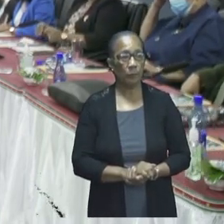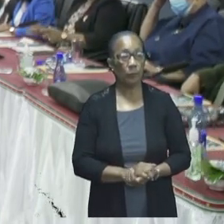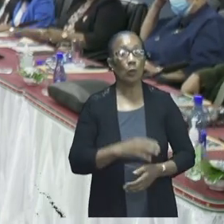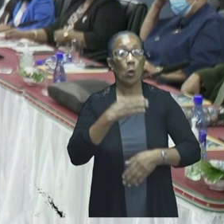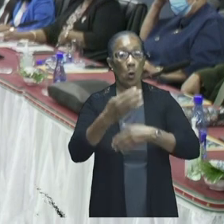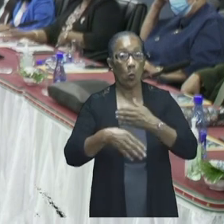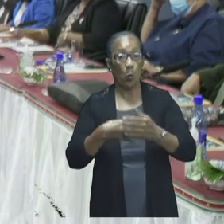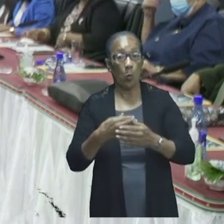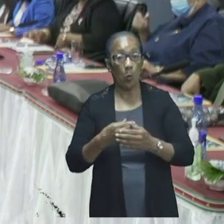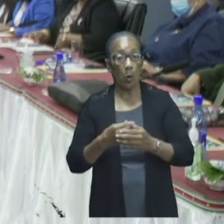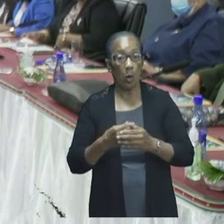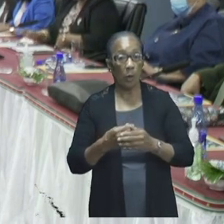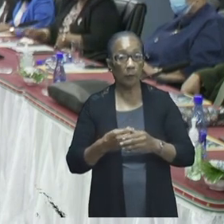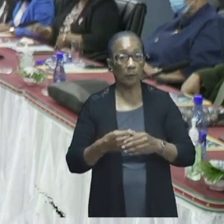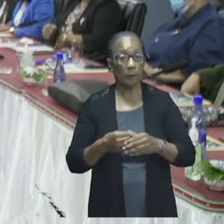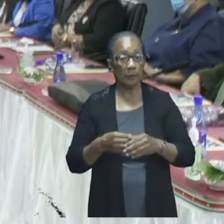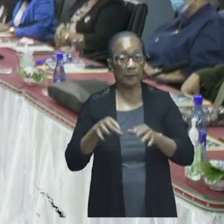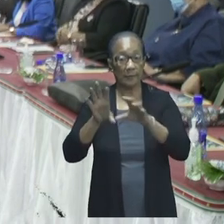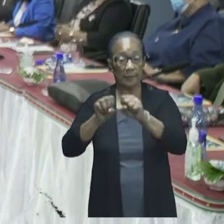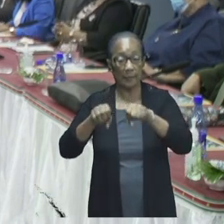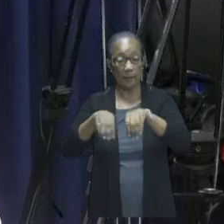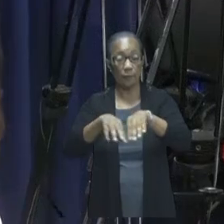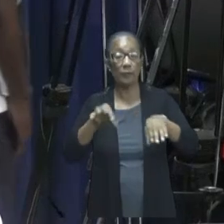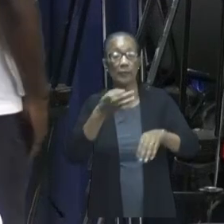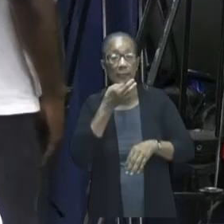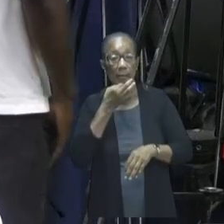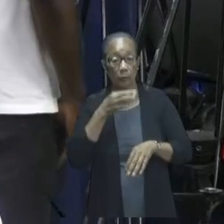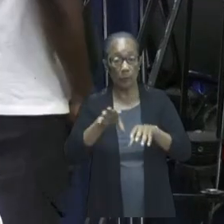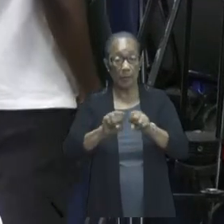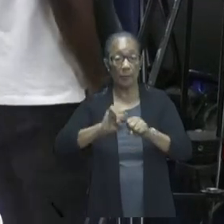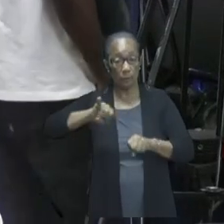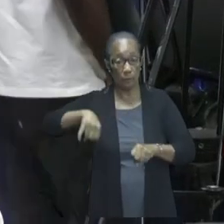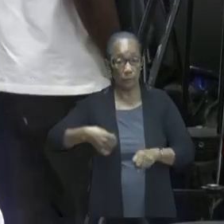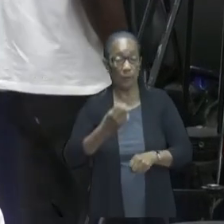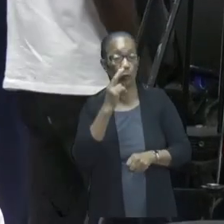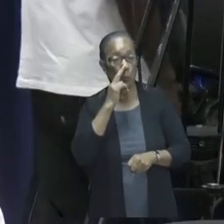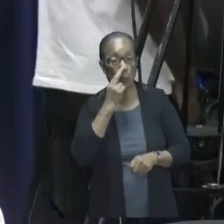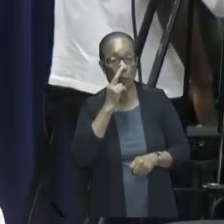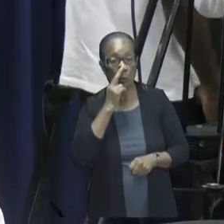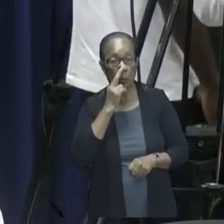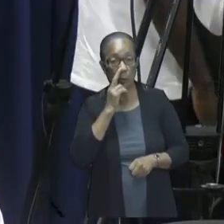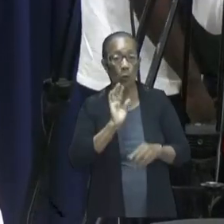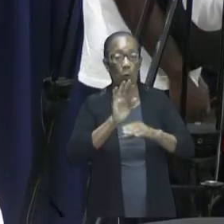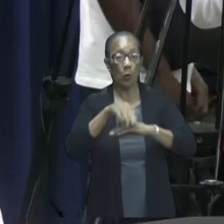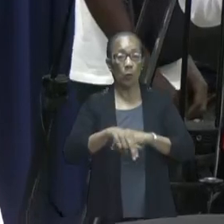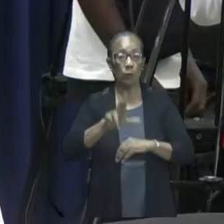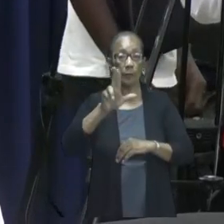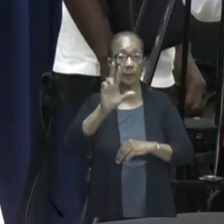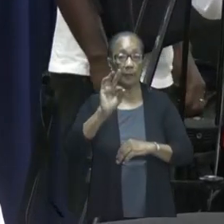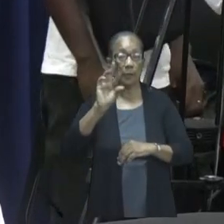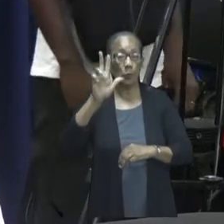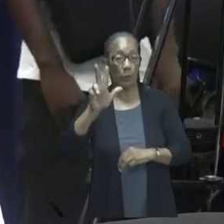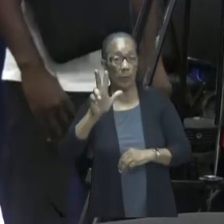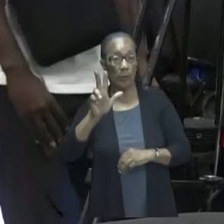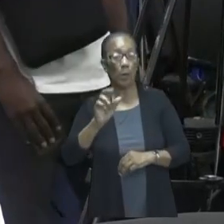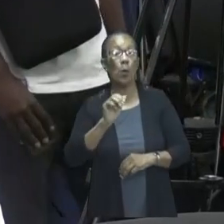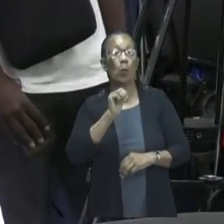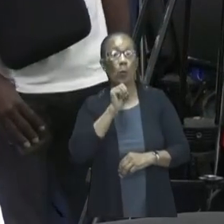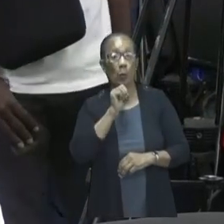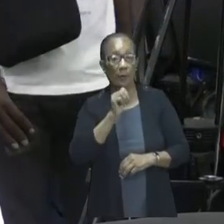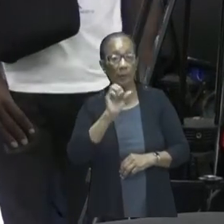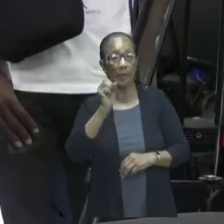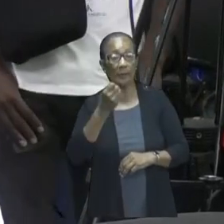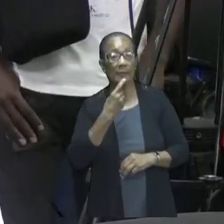de streefdatum gehaald van juni wat de baby betreft en wat zal hebben die kunnen voor de